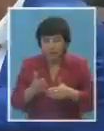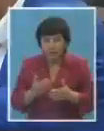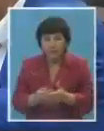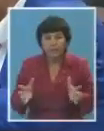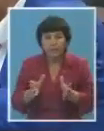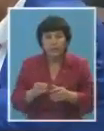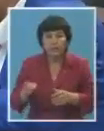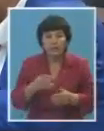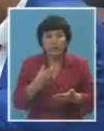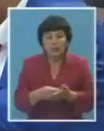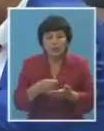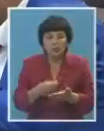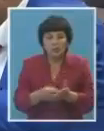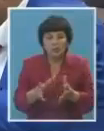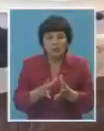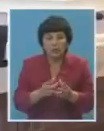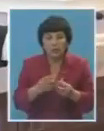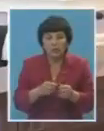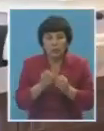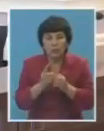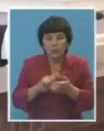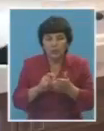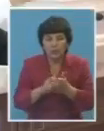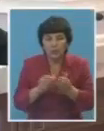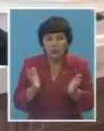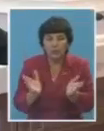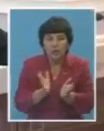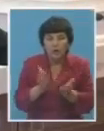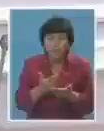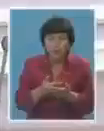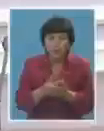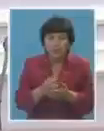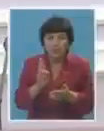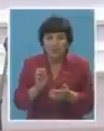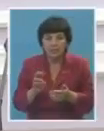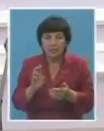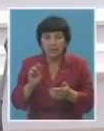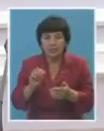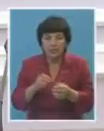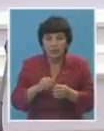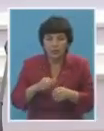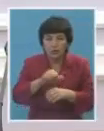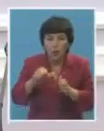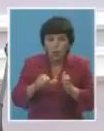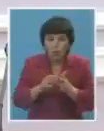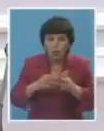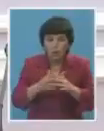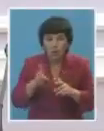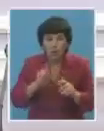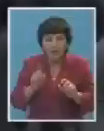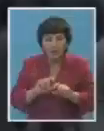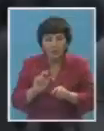Биыл республикалық бюджет есебінен Ақжайық ауданындағы 11 елді мекен толық көгілдір отынмен қамтылса, Қасталов және Теректі аймақтарындағы 16 ауылға газ